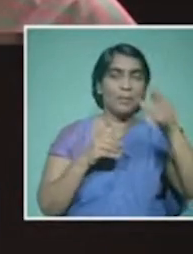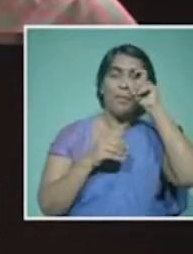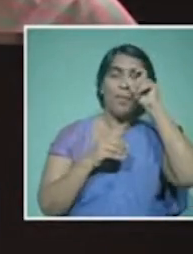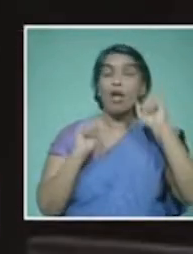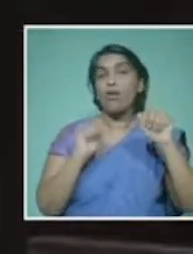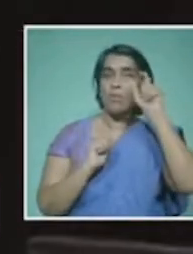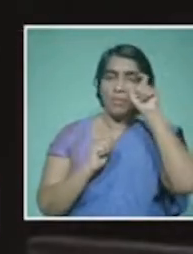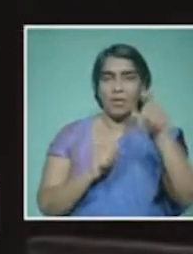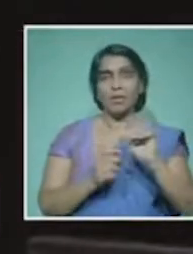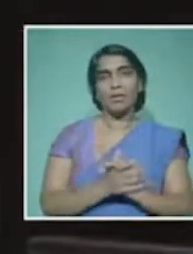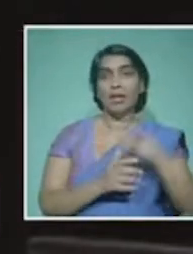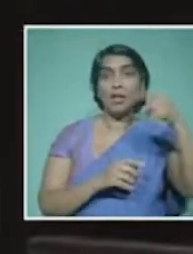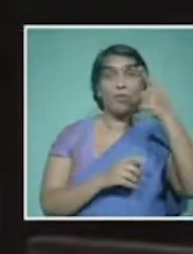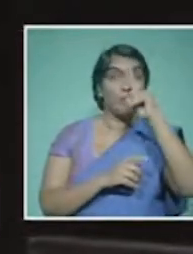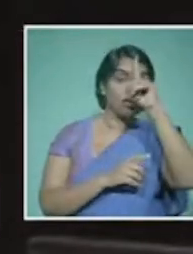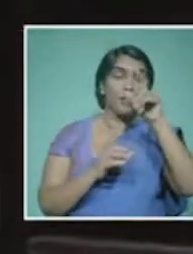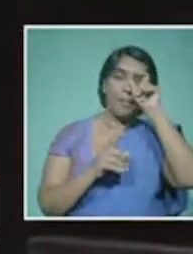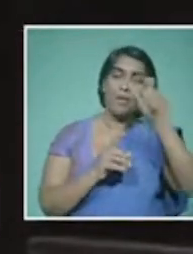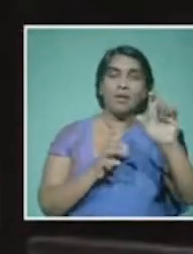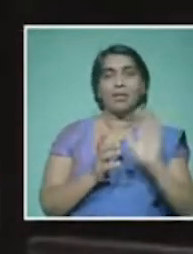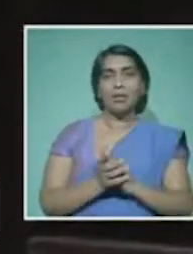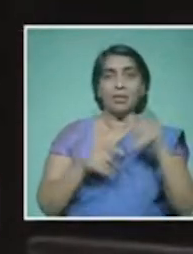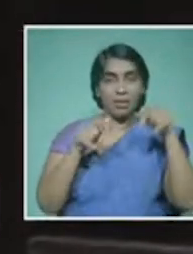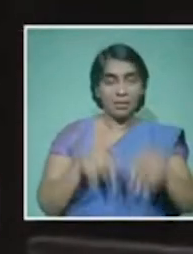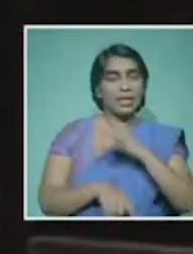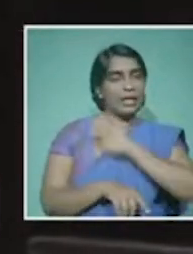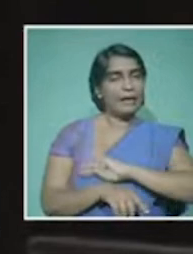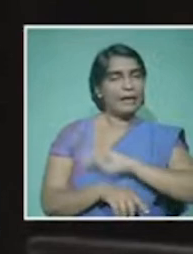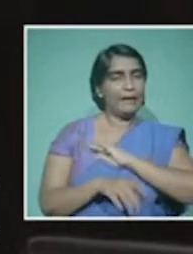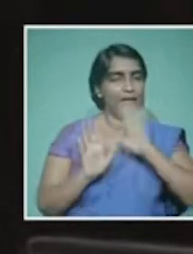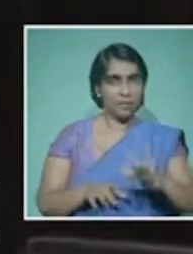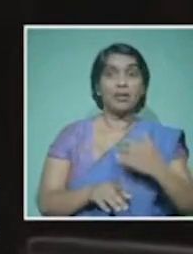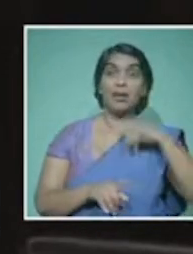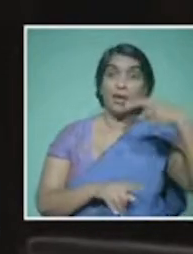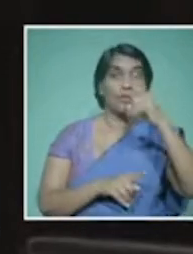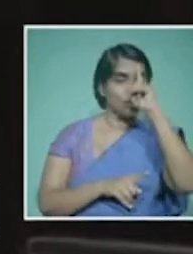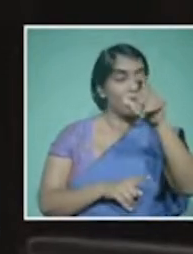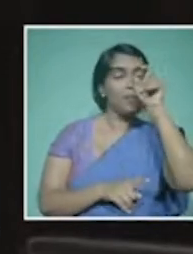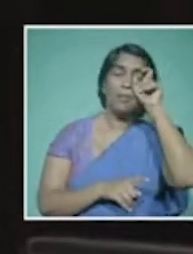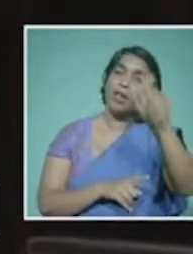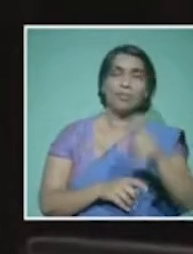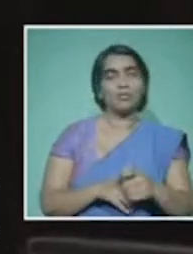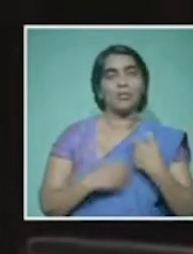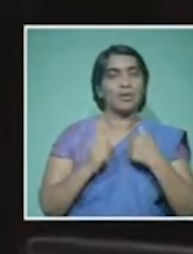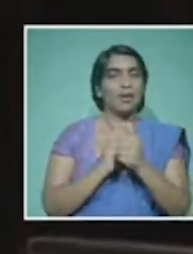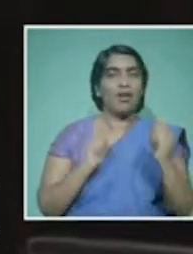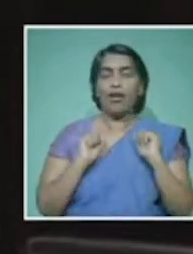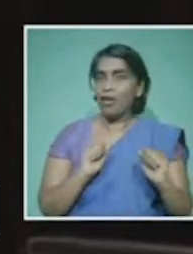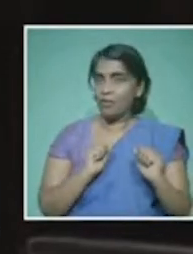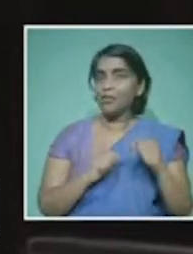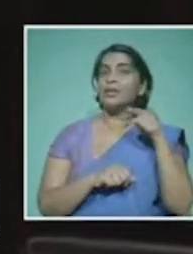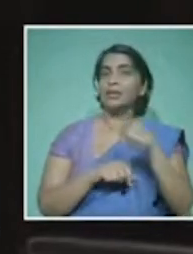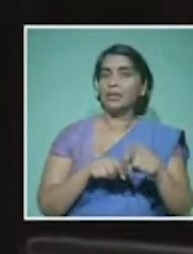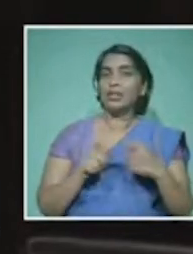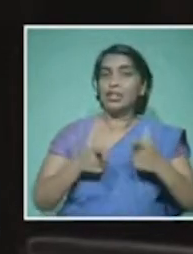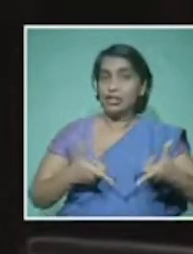kiyala labana satiya wenakota mechchara kal liwasagena man hitiyane labana satiya wenakota api bala gam mokada wenne kiyala me